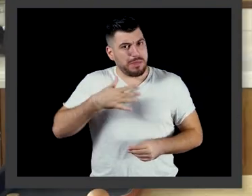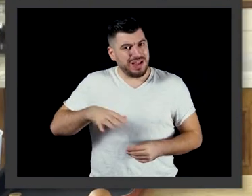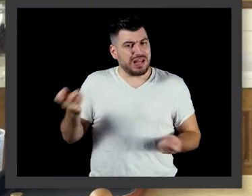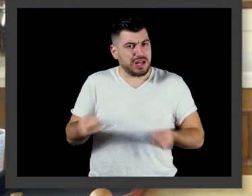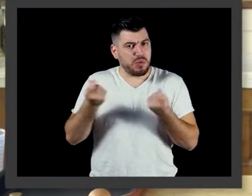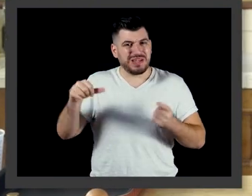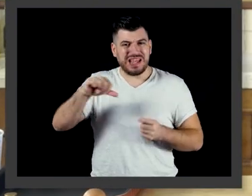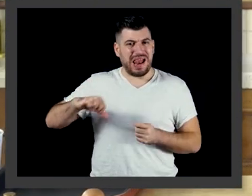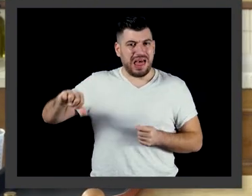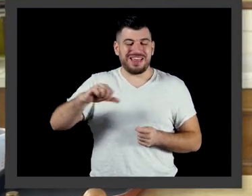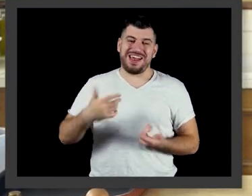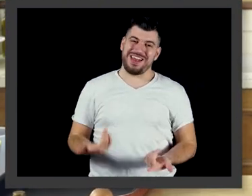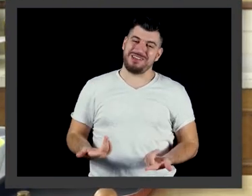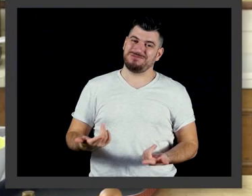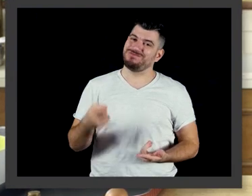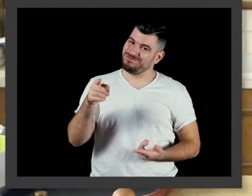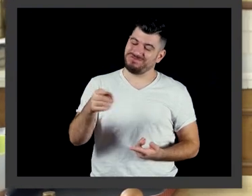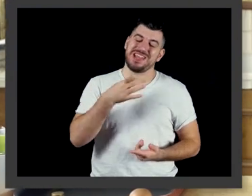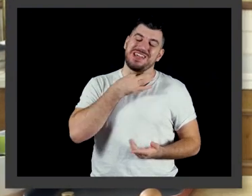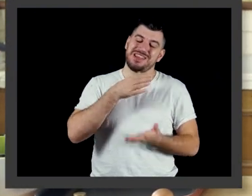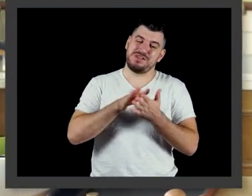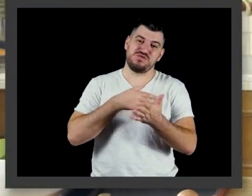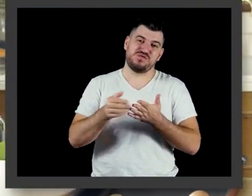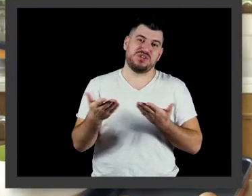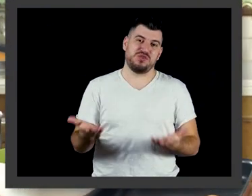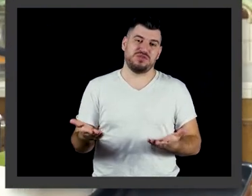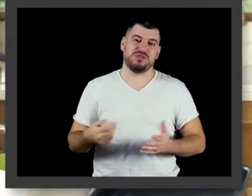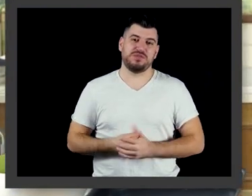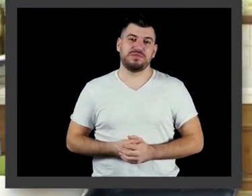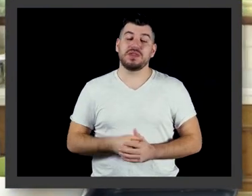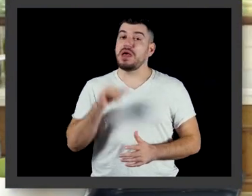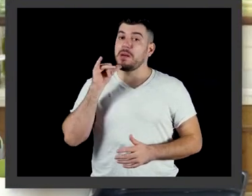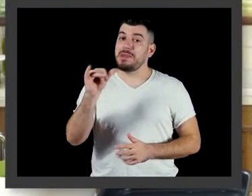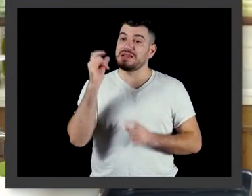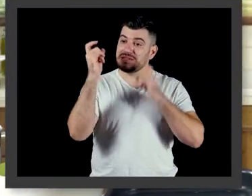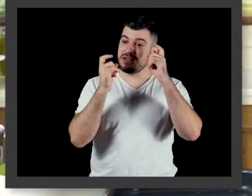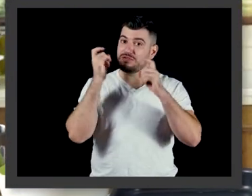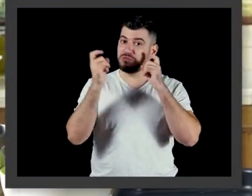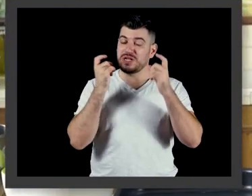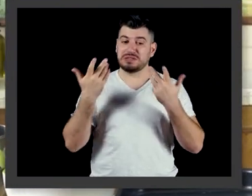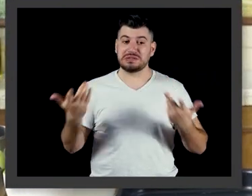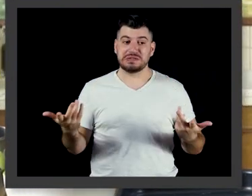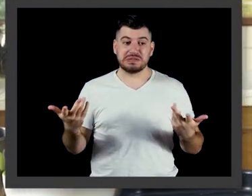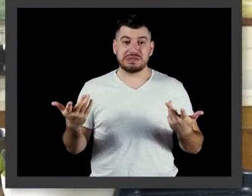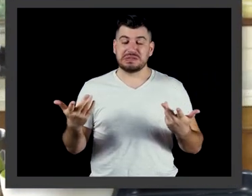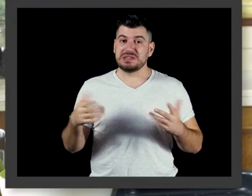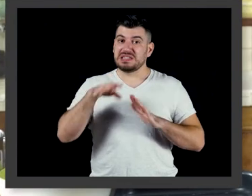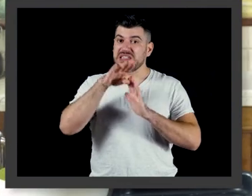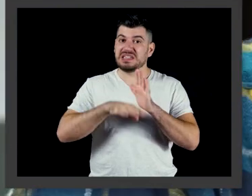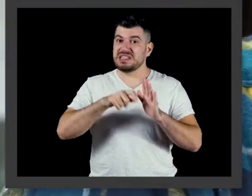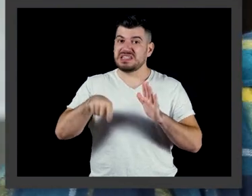αλλά δεν χρειάζεται. Η μπουγάτσα μας πρέπει να γίνει με βούτυρο. Να σας πω ότι πάντα μα πάντα μου φαινόταν πολύ δύσκολη η συνταγή της